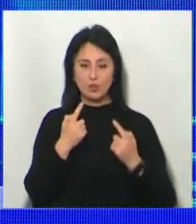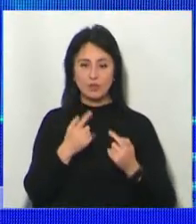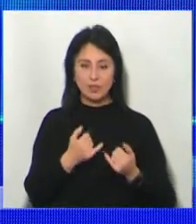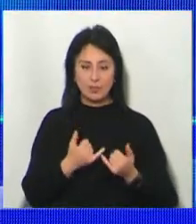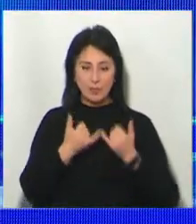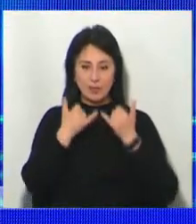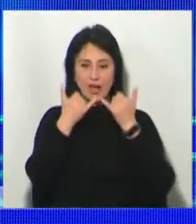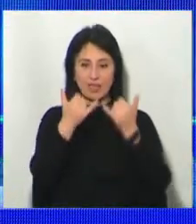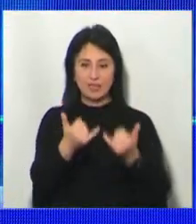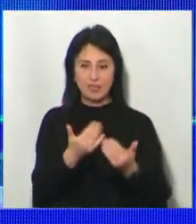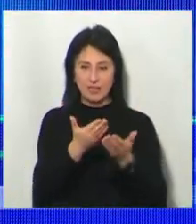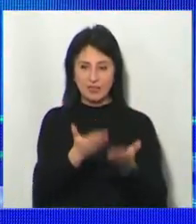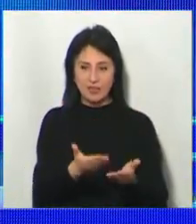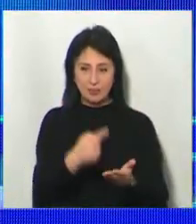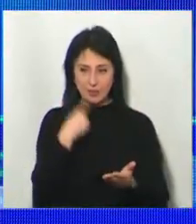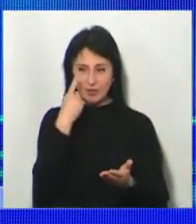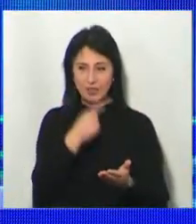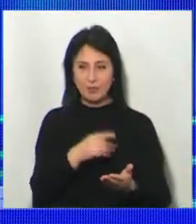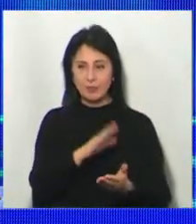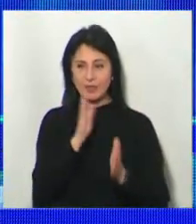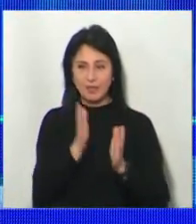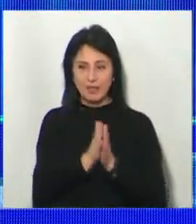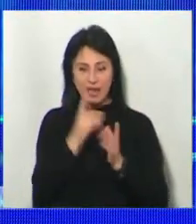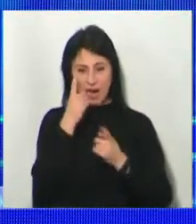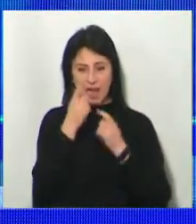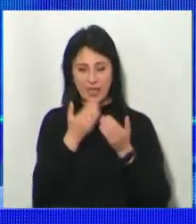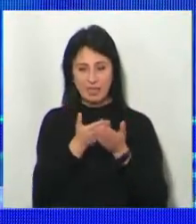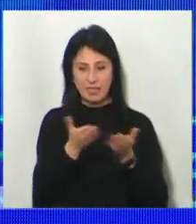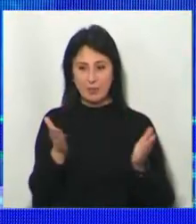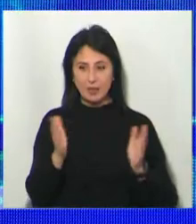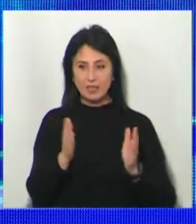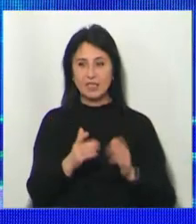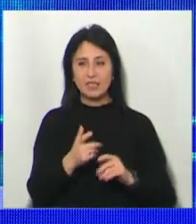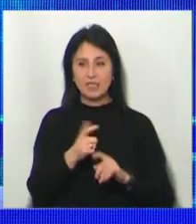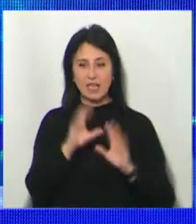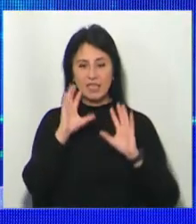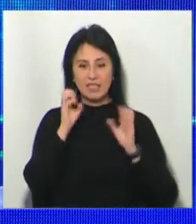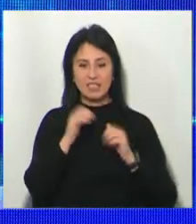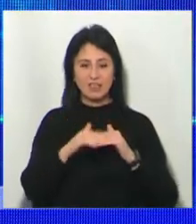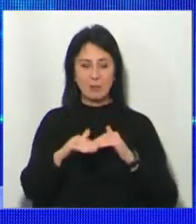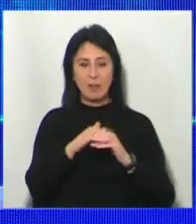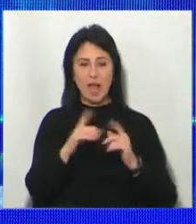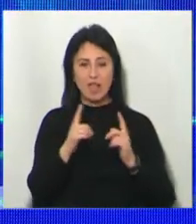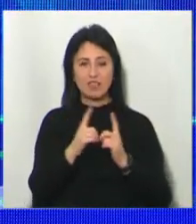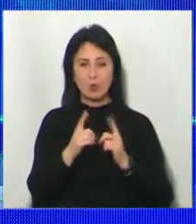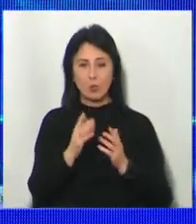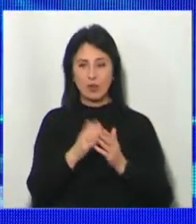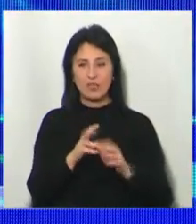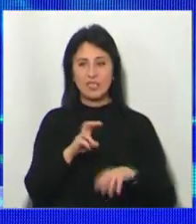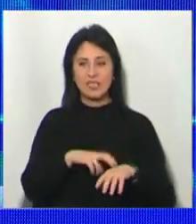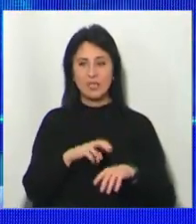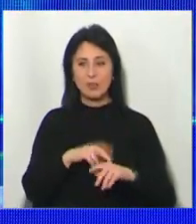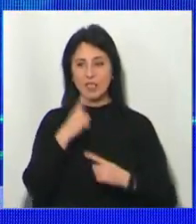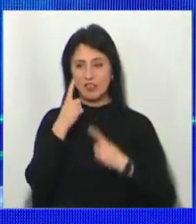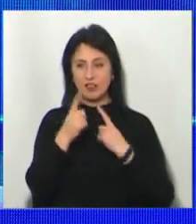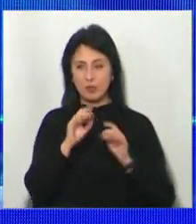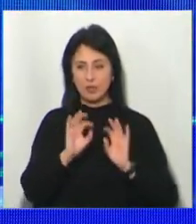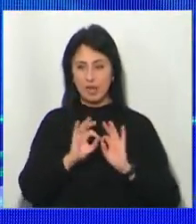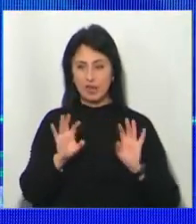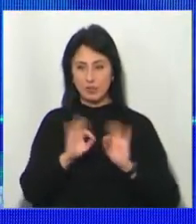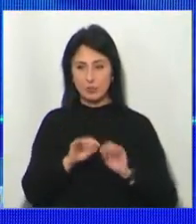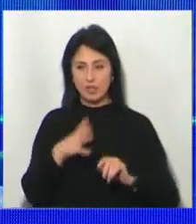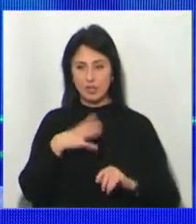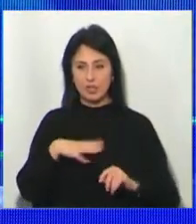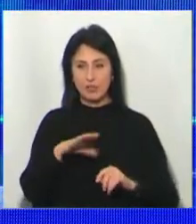უდიდესი პატივისცემათ თქვენ ირადათ თქვენ გადაცემას, რომელიც ძალიან სერიოზული პლატფორმა არის სწორედ აი სამედიცინო ინფორმაციის